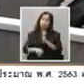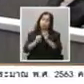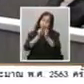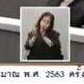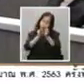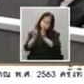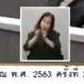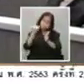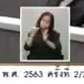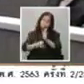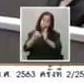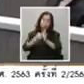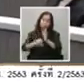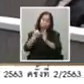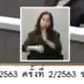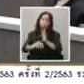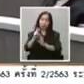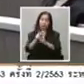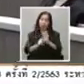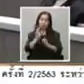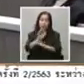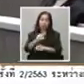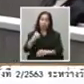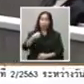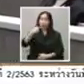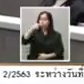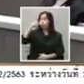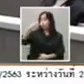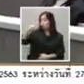ครับข้อ69ให้ไร้เสียสี